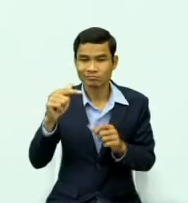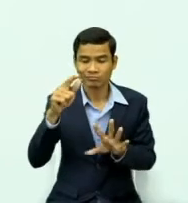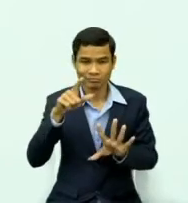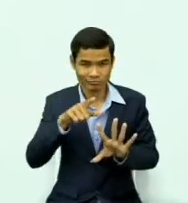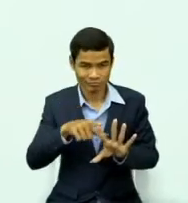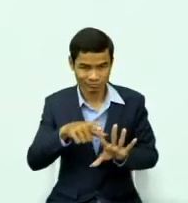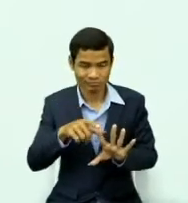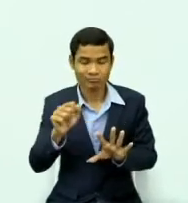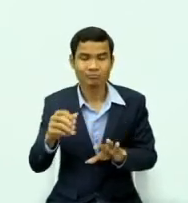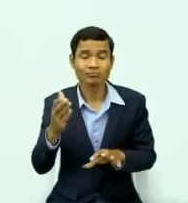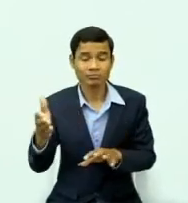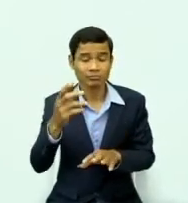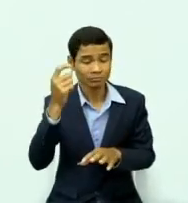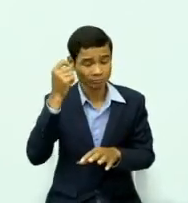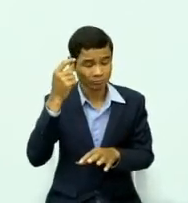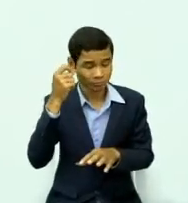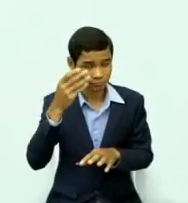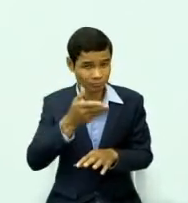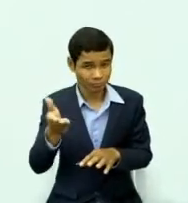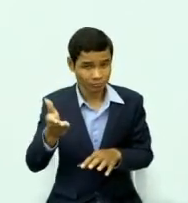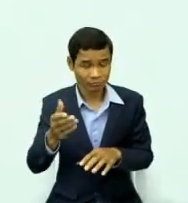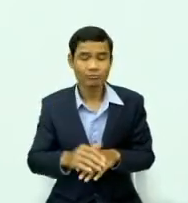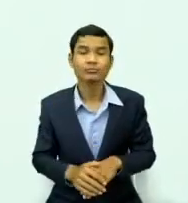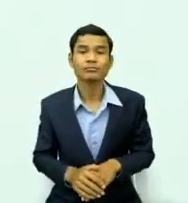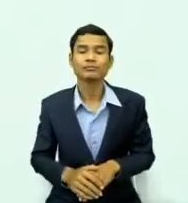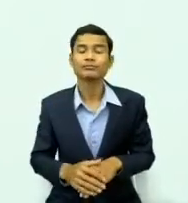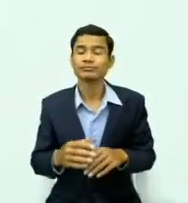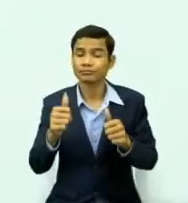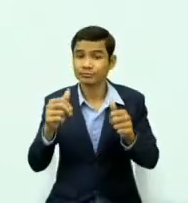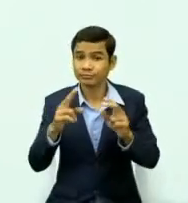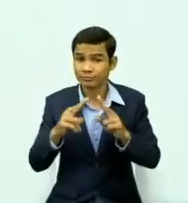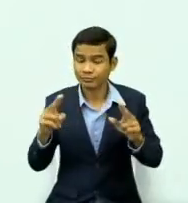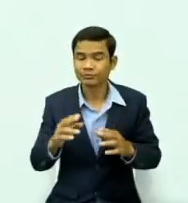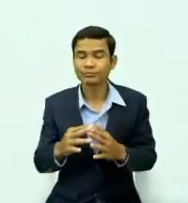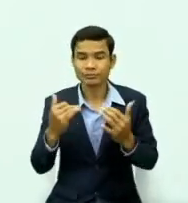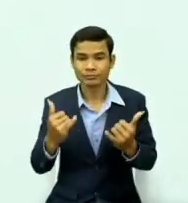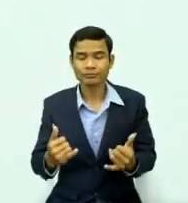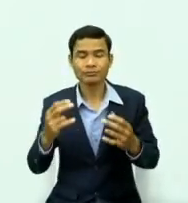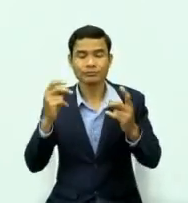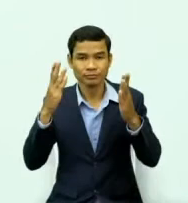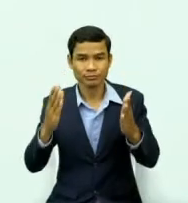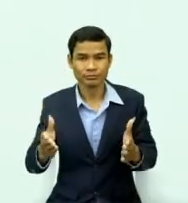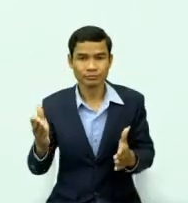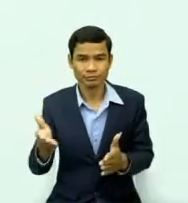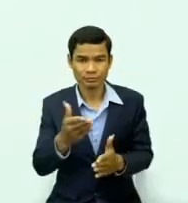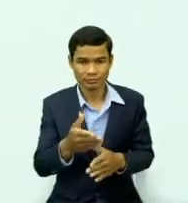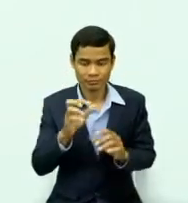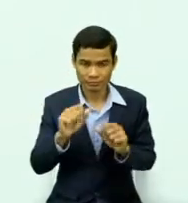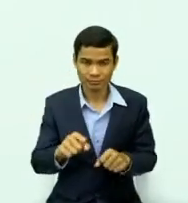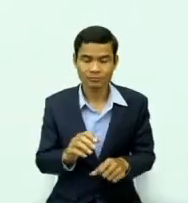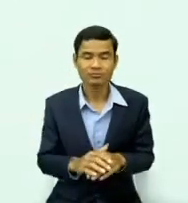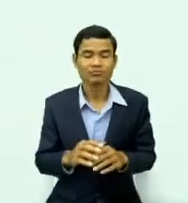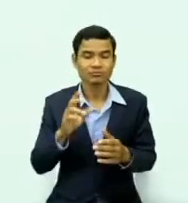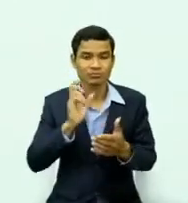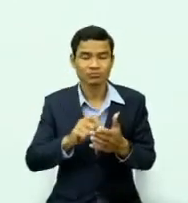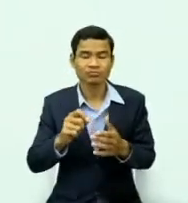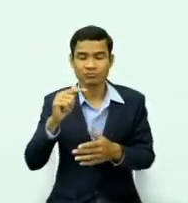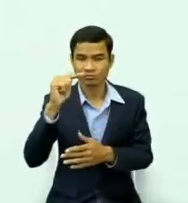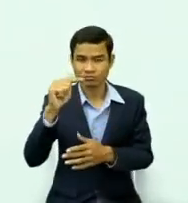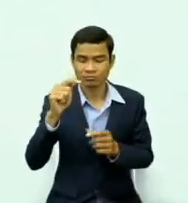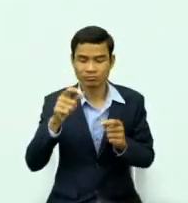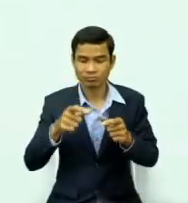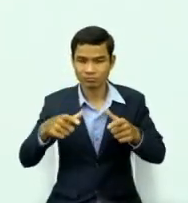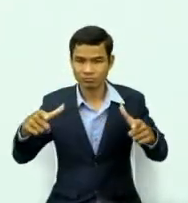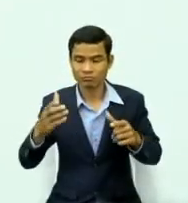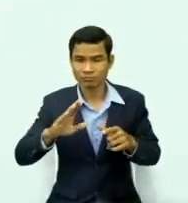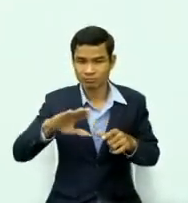nó cha con toàn hai nè con nè cha là nè con ai lên nè nè cứ nâng sờ sờ ở ngò ở thông thông ở con khơi nè con